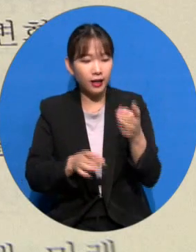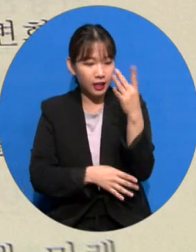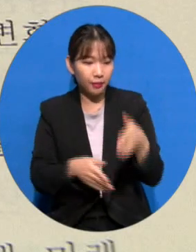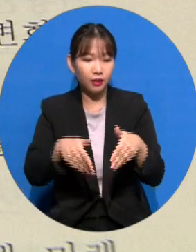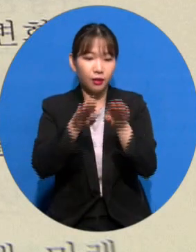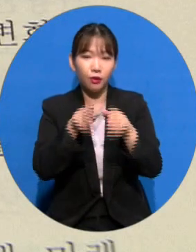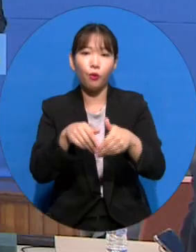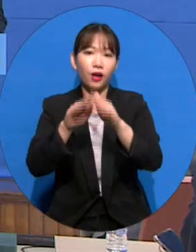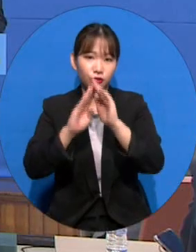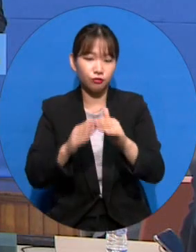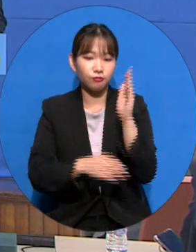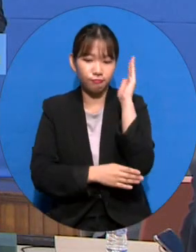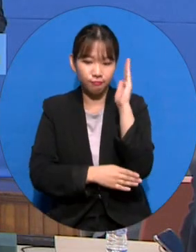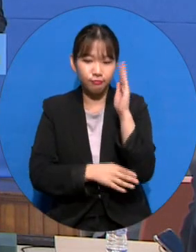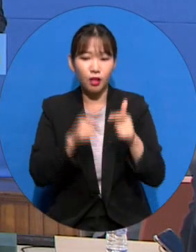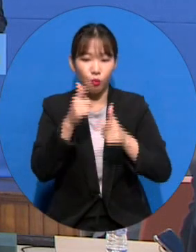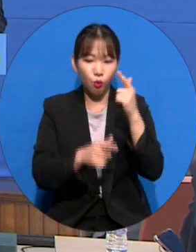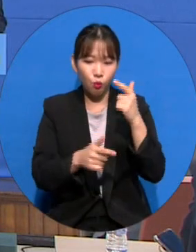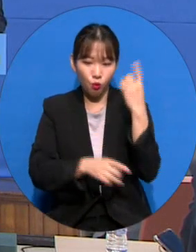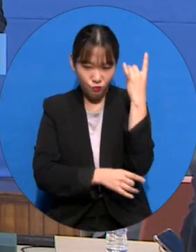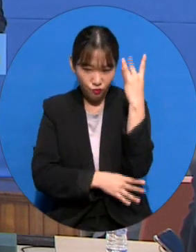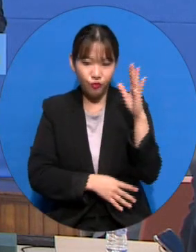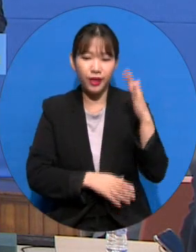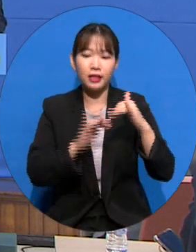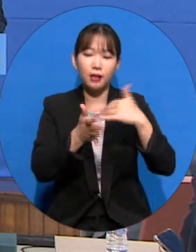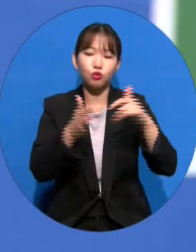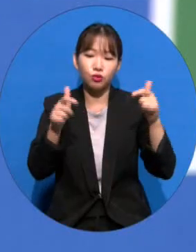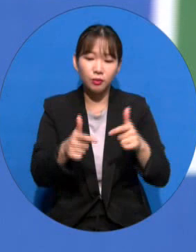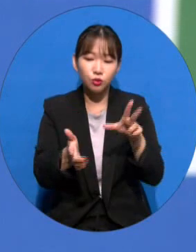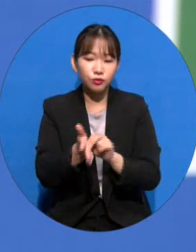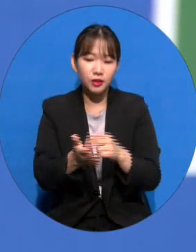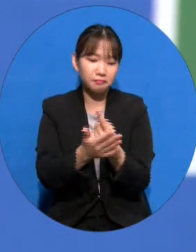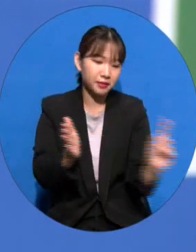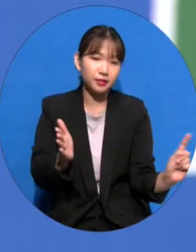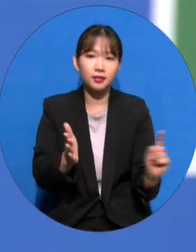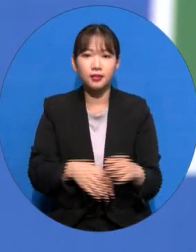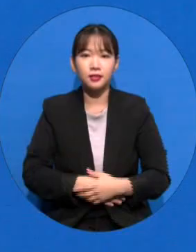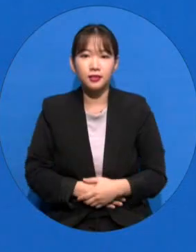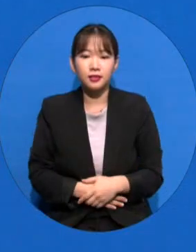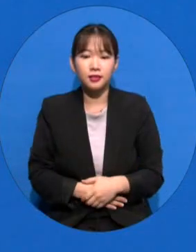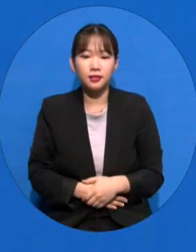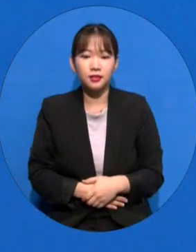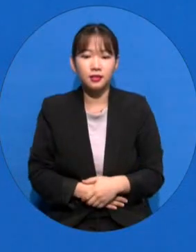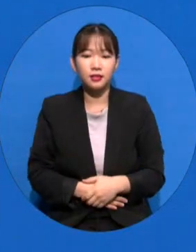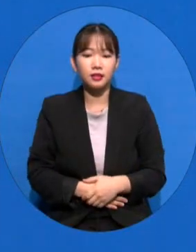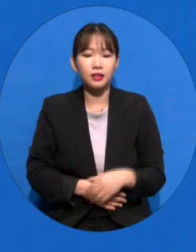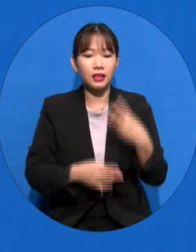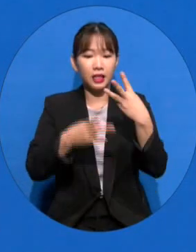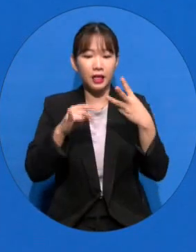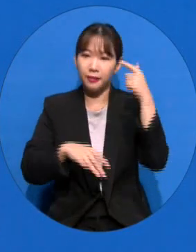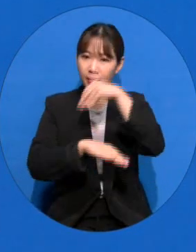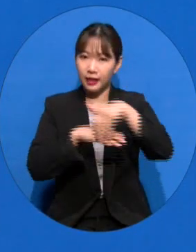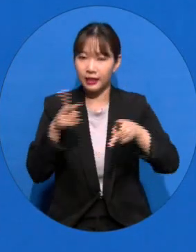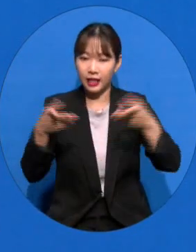확충을 앞세웠을 뿐 목포를 지탱하는 인구 감소 문제는 논외였습니다. 3대